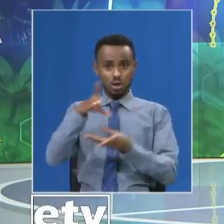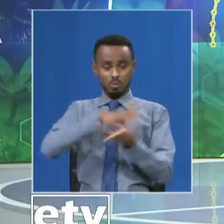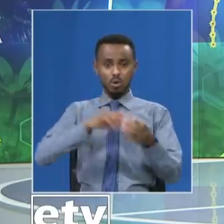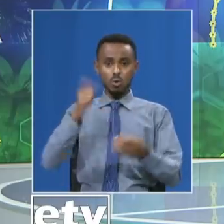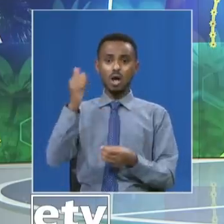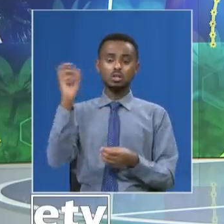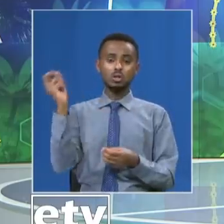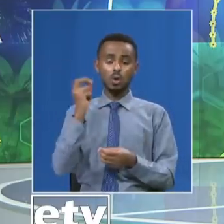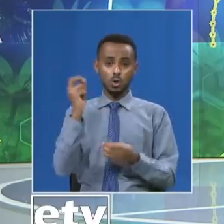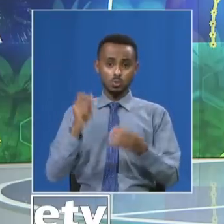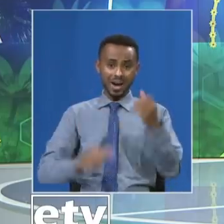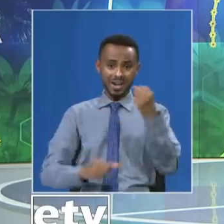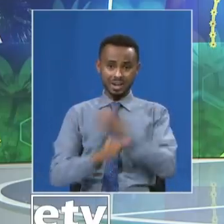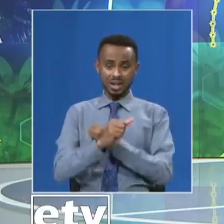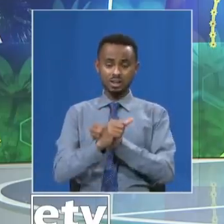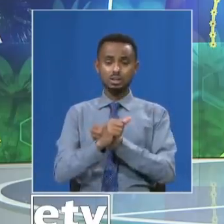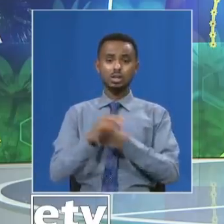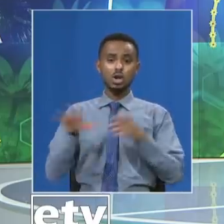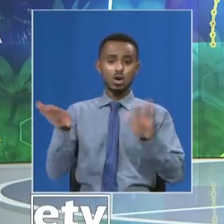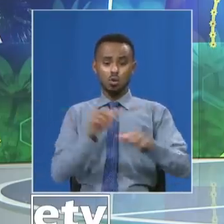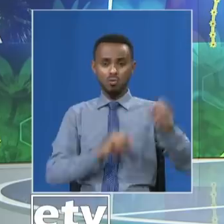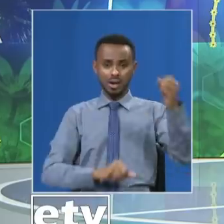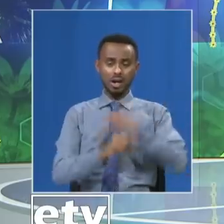10 ወረዳዎች ባጋጠመ የጎርፍ አደጋ